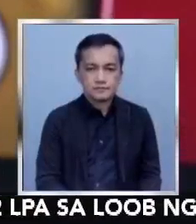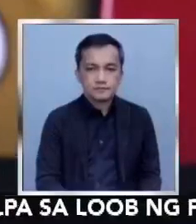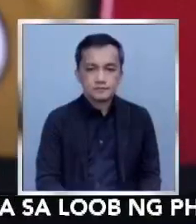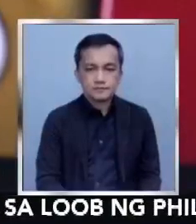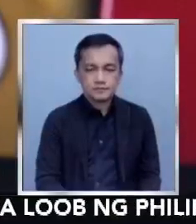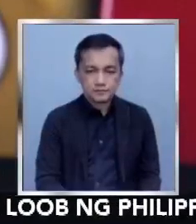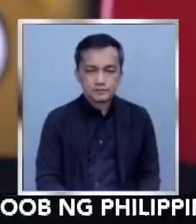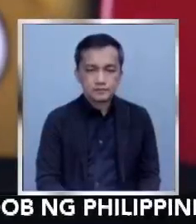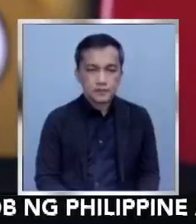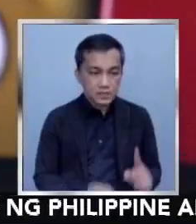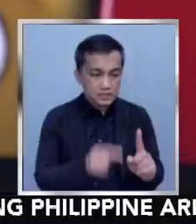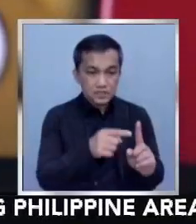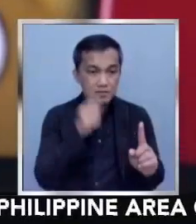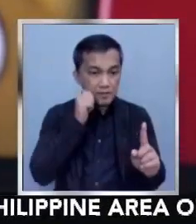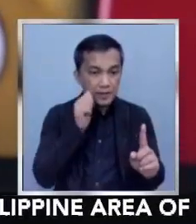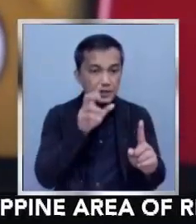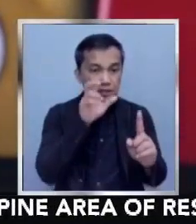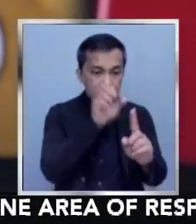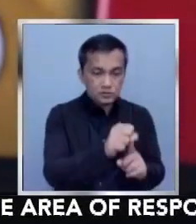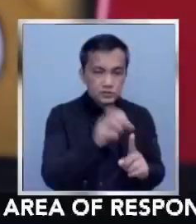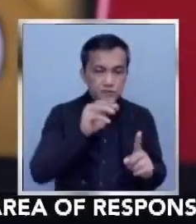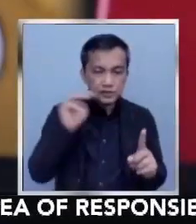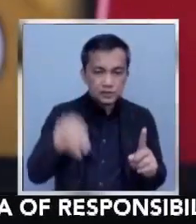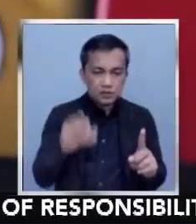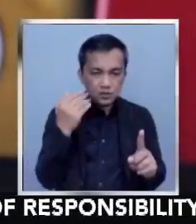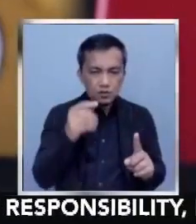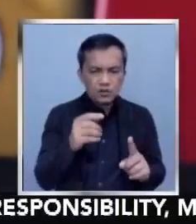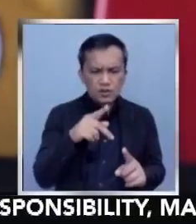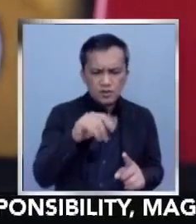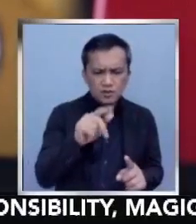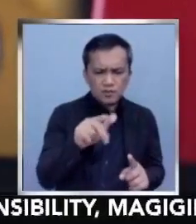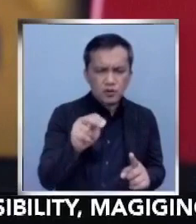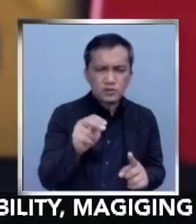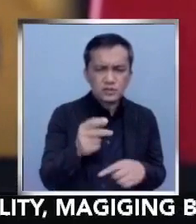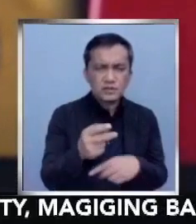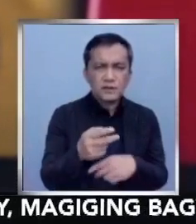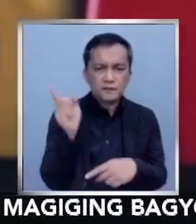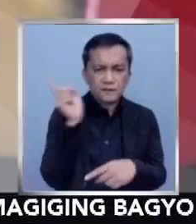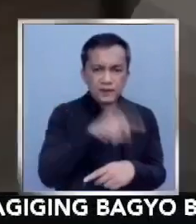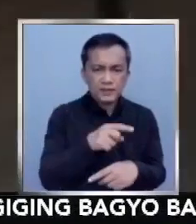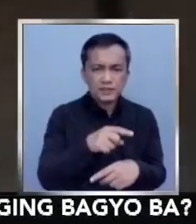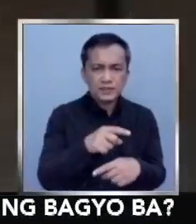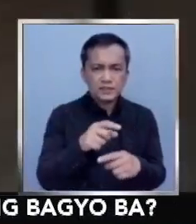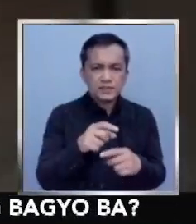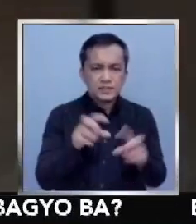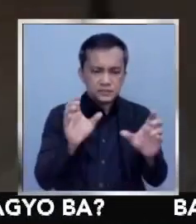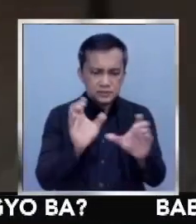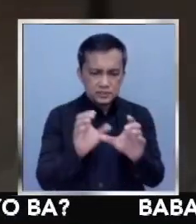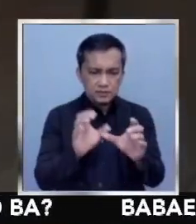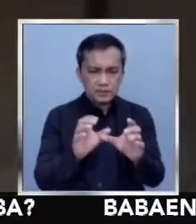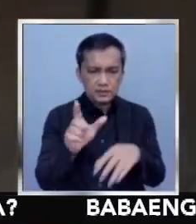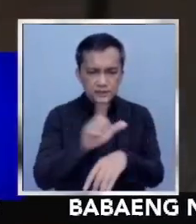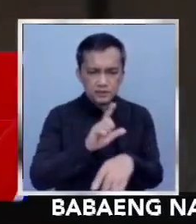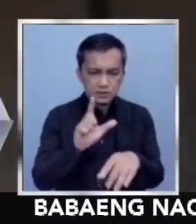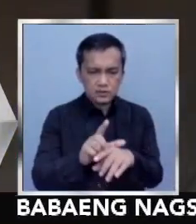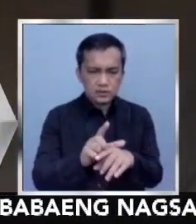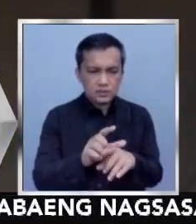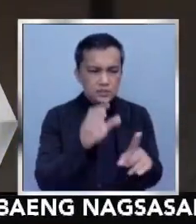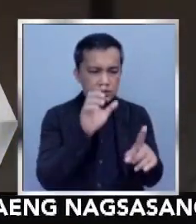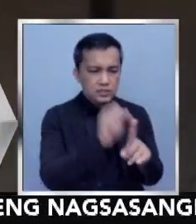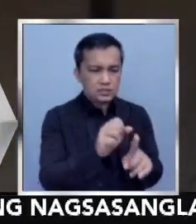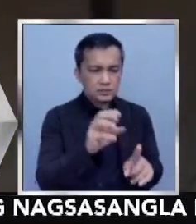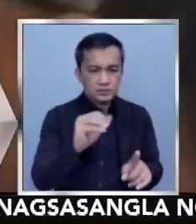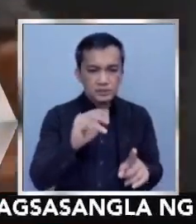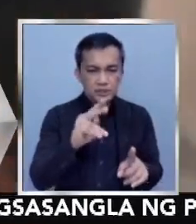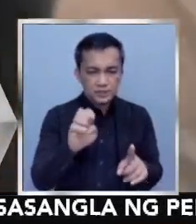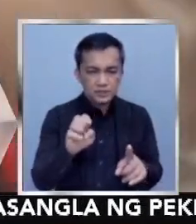Arestado ang isang babae sa Maynila dahil sa pagsasangla ng pekeng titulo ng lupa. At dinakip si Melanie Singkay sa entrapment operation ng